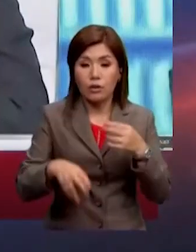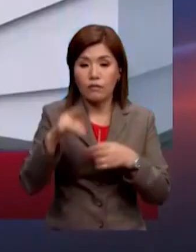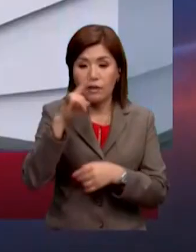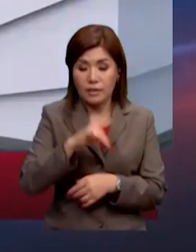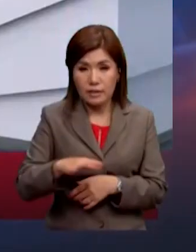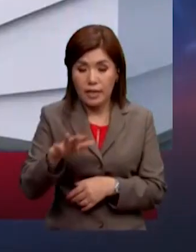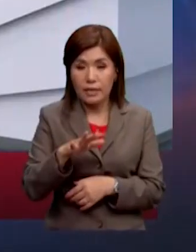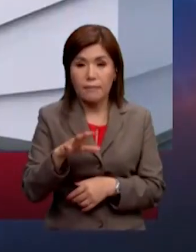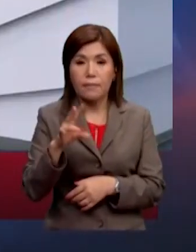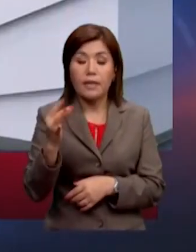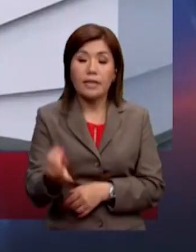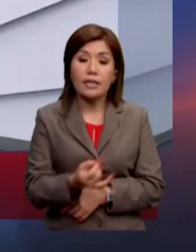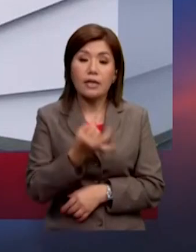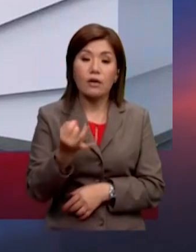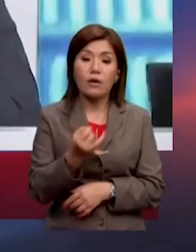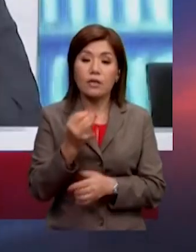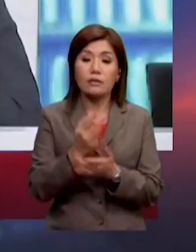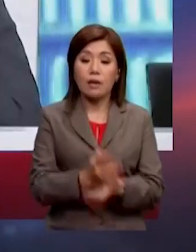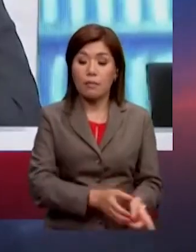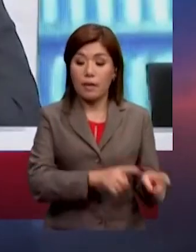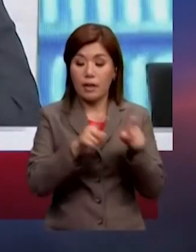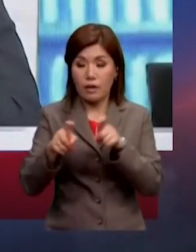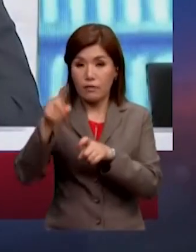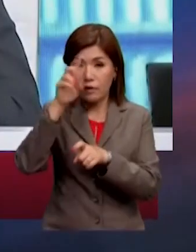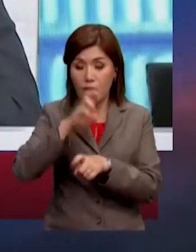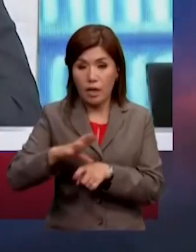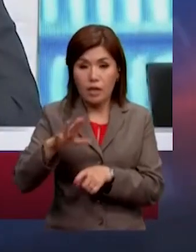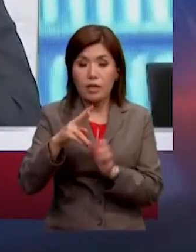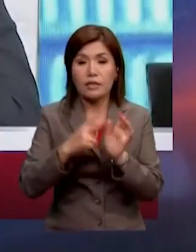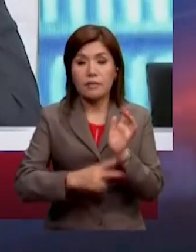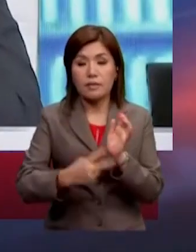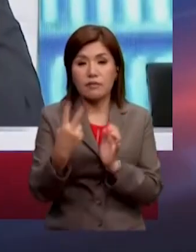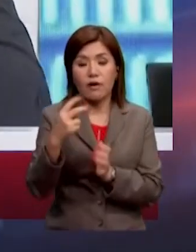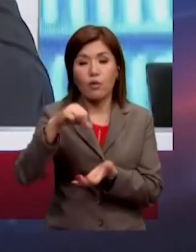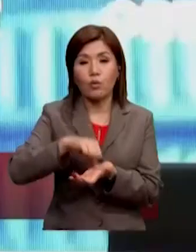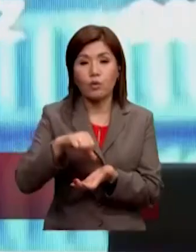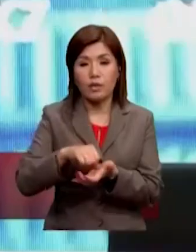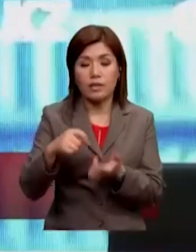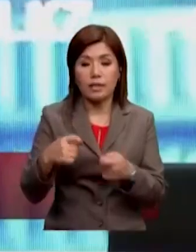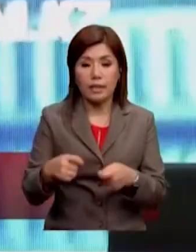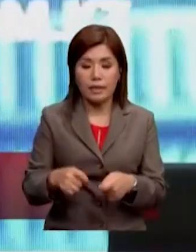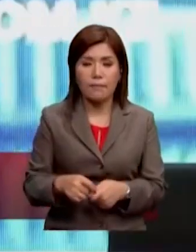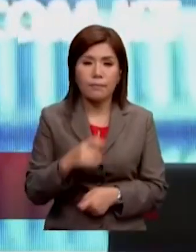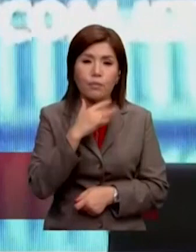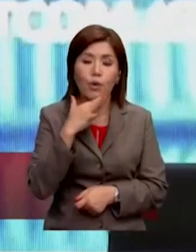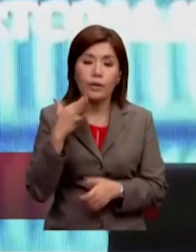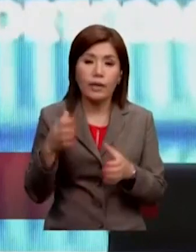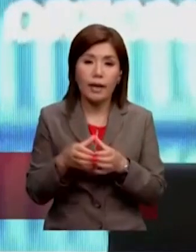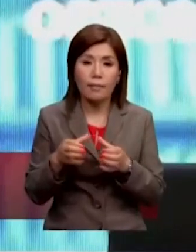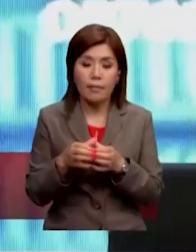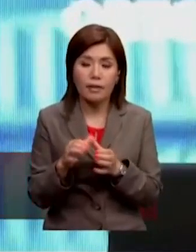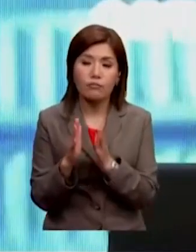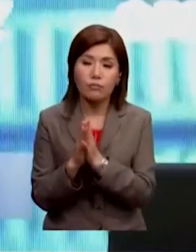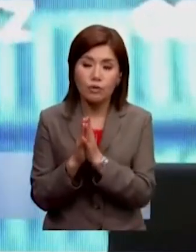Казахстан. А заинтересованность в переезде в нашу страну выразили 72 участника рынка. Многие компании обратились к